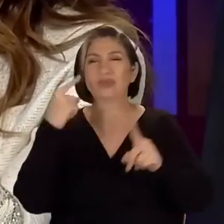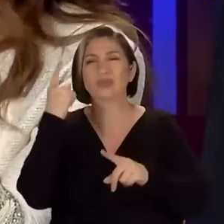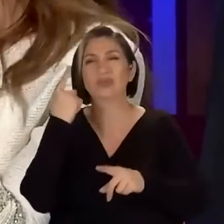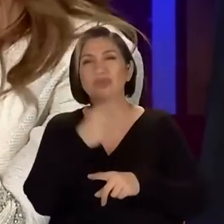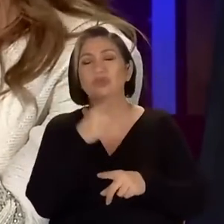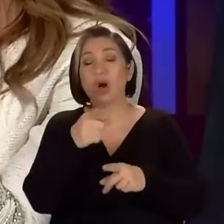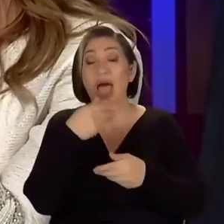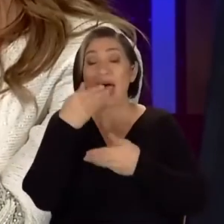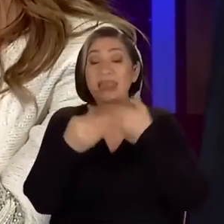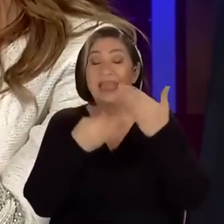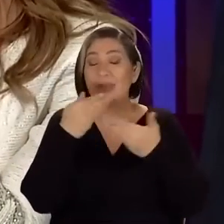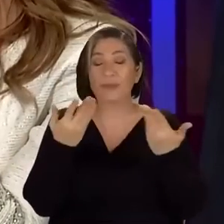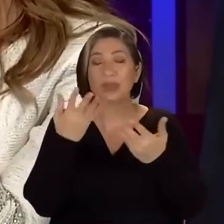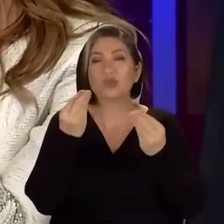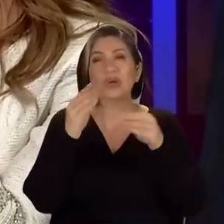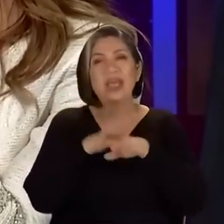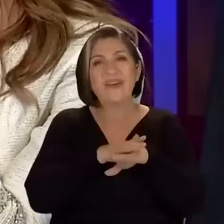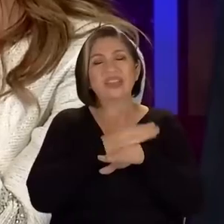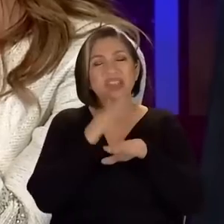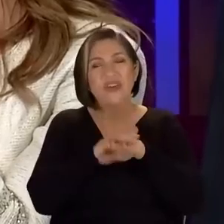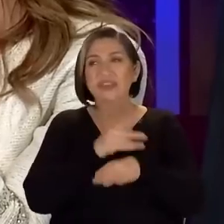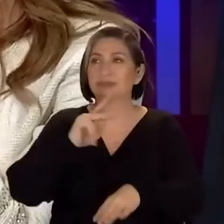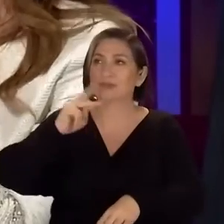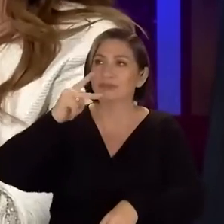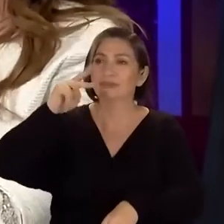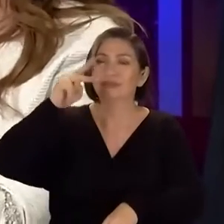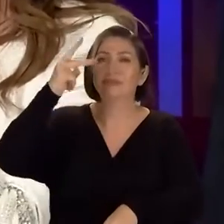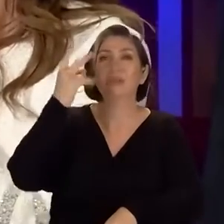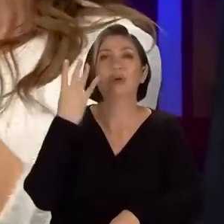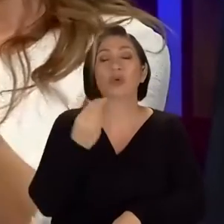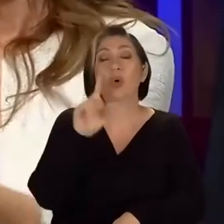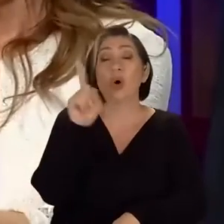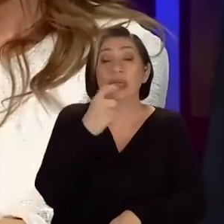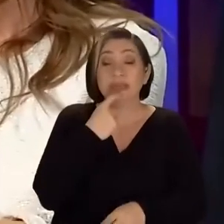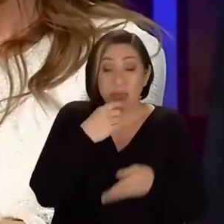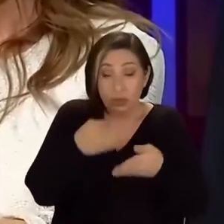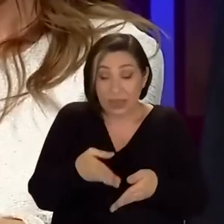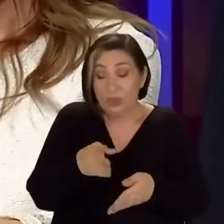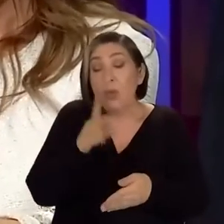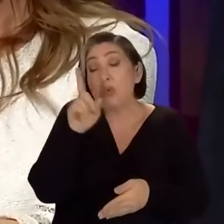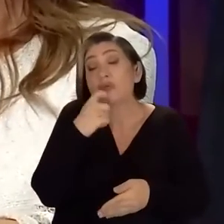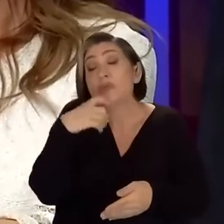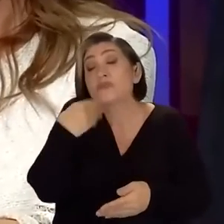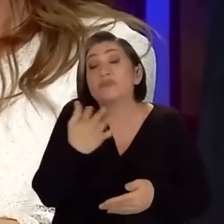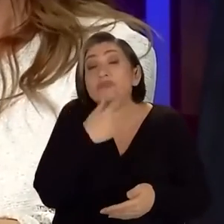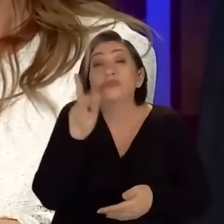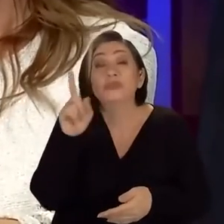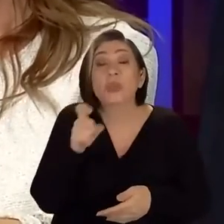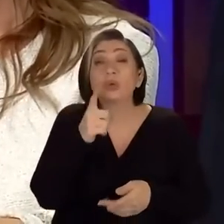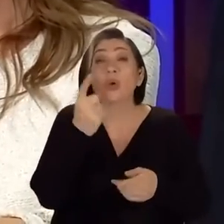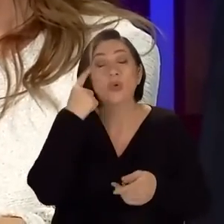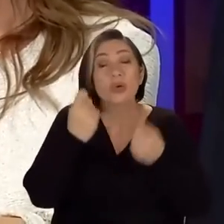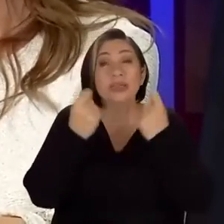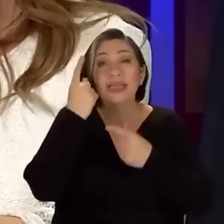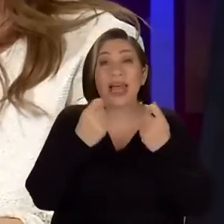Bu anlattığım şey çok böyle yavaş yavaş gerçekleşmesi gereken bir şey. Aslında 10 yılda geldiğimiz nokta Erkan şurası yani. Erkan orada üretilen bir faydadan